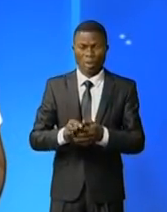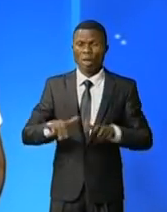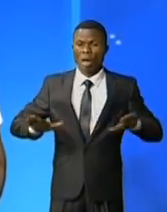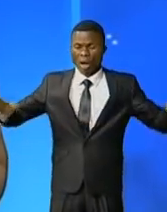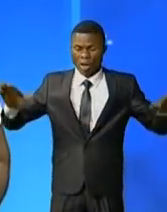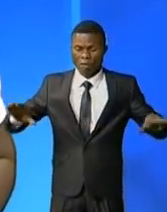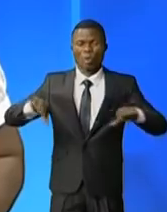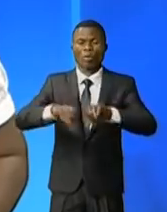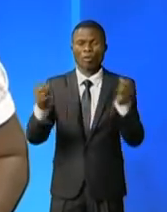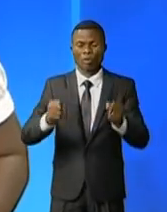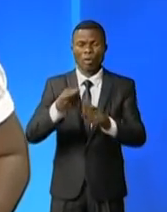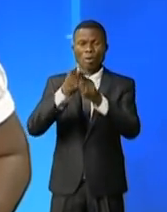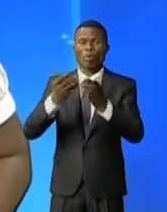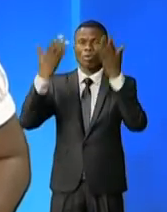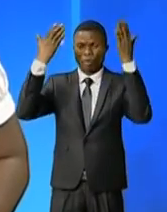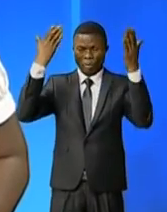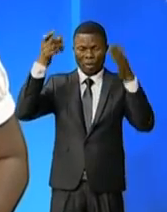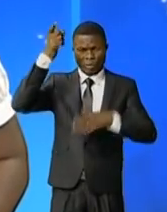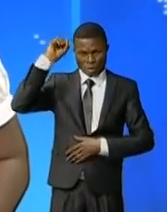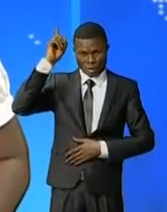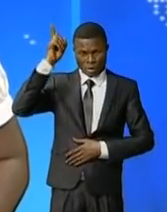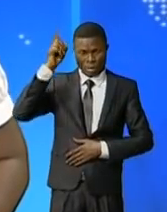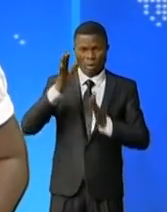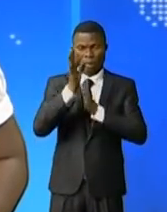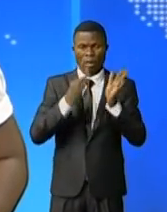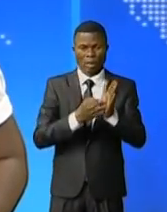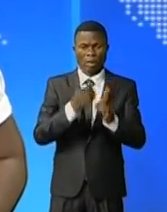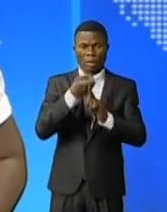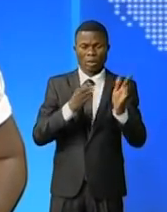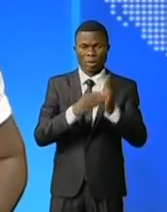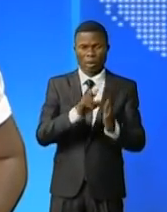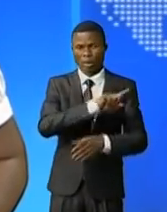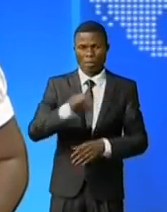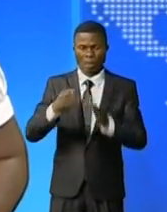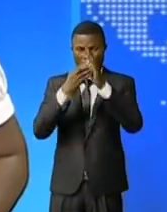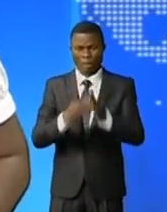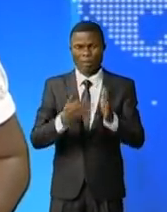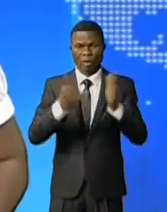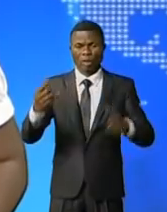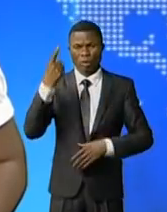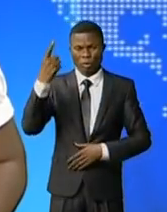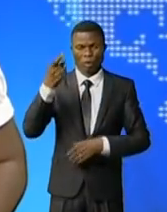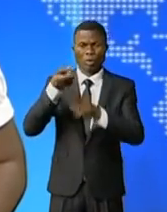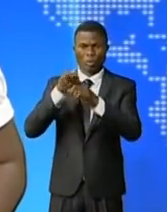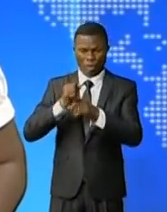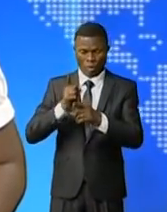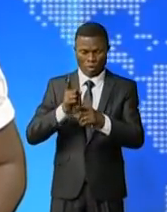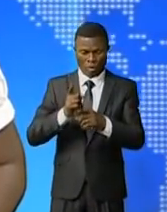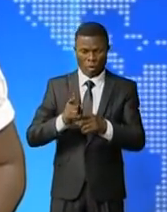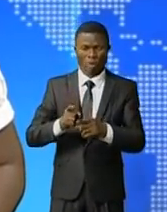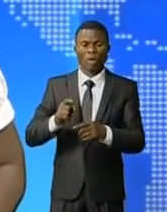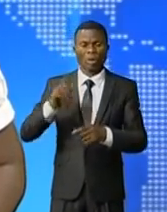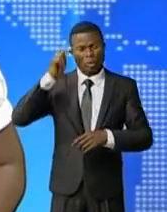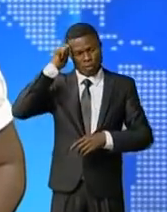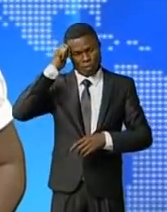Andola en Zambie venant du Zaïre de l'époque. C'était le 18 septembre 1961. Suédois d'origine, son pays veut